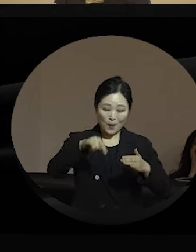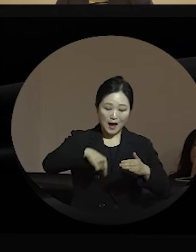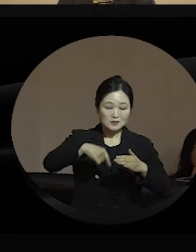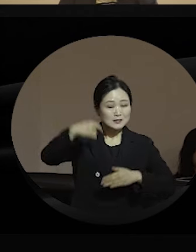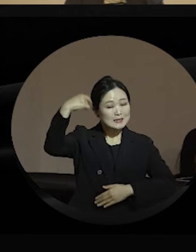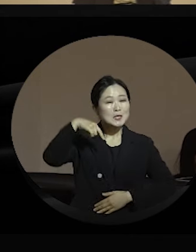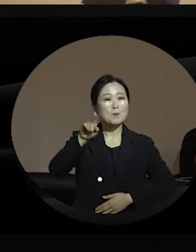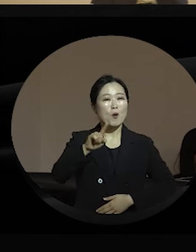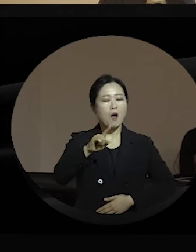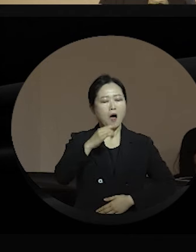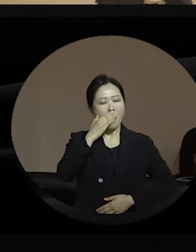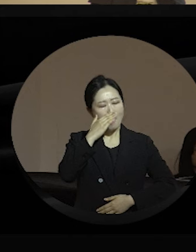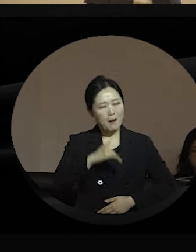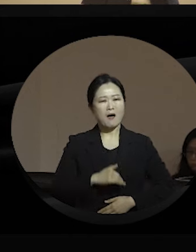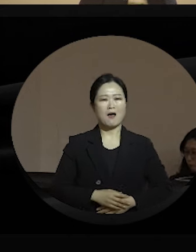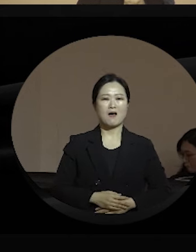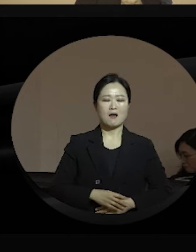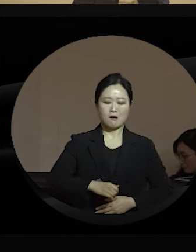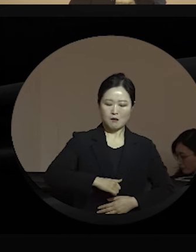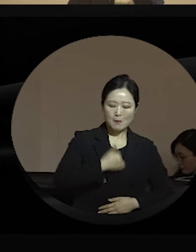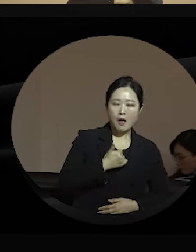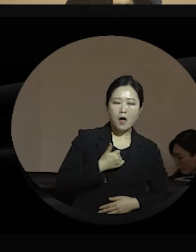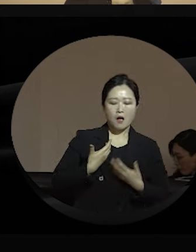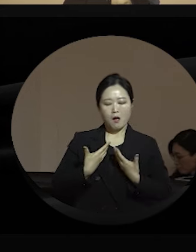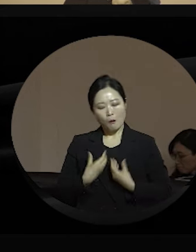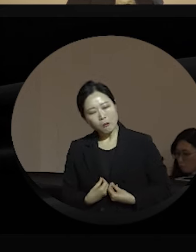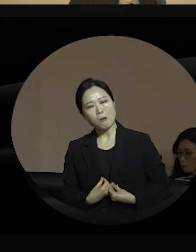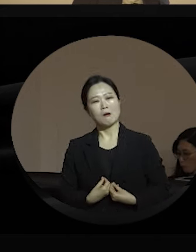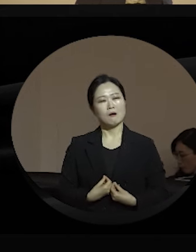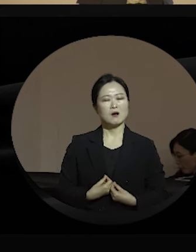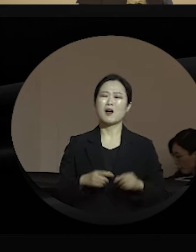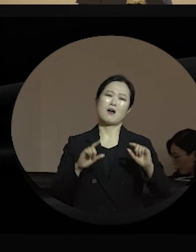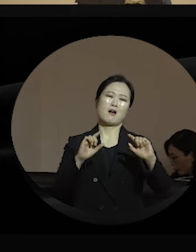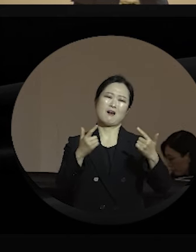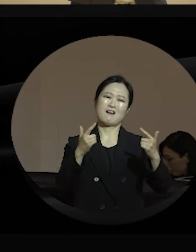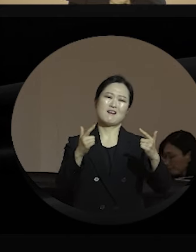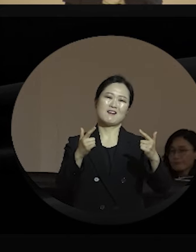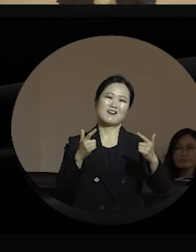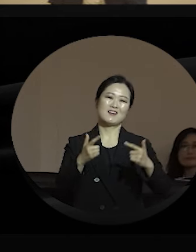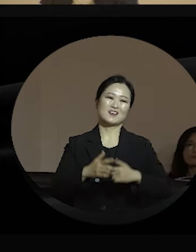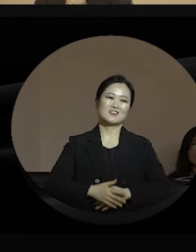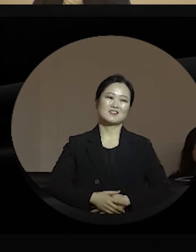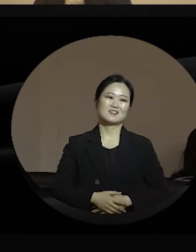지루함이에요. 분노도 아니고 좌절도 아니고 열등감도 아니고 행복함은 더더욱 아니고